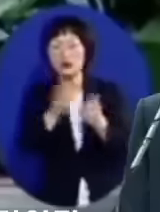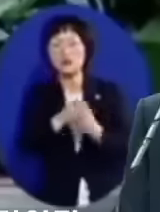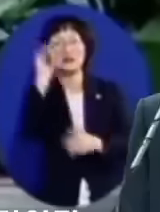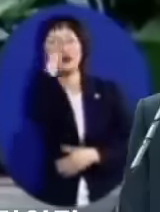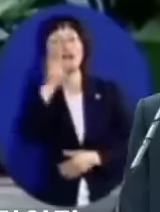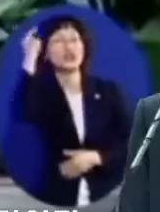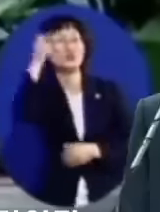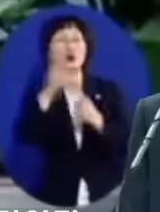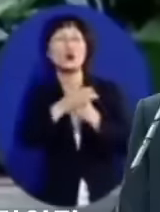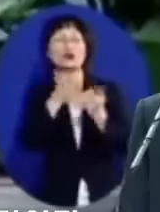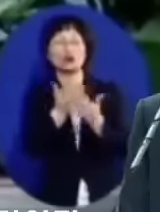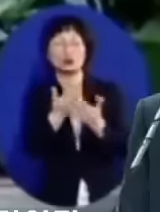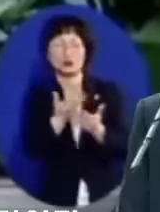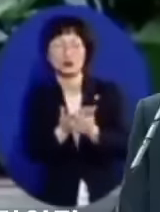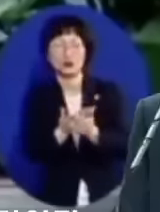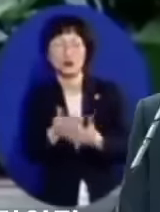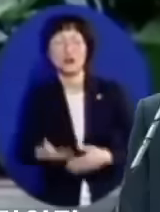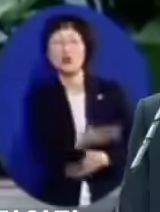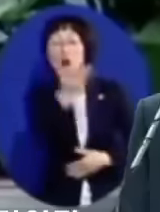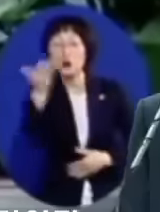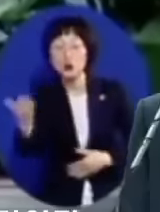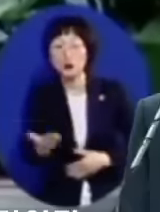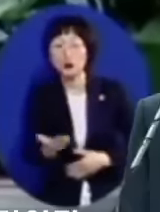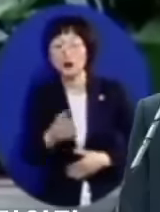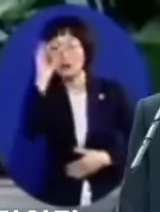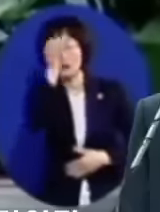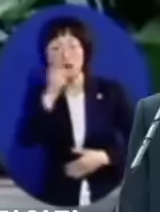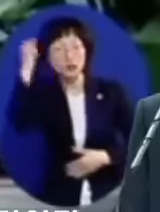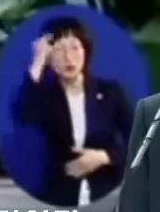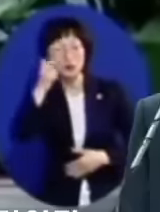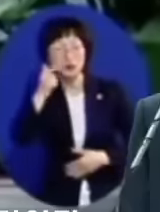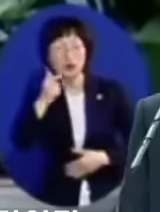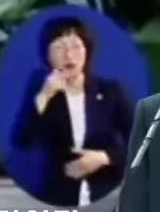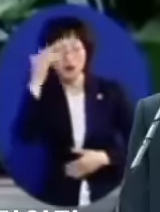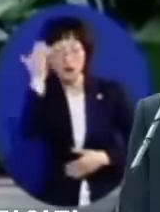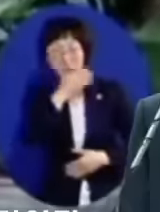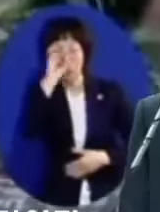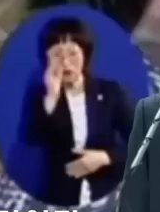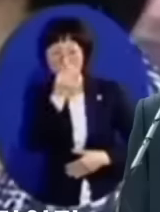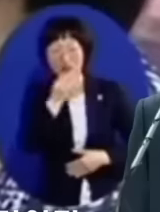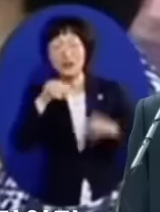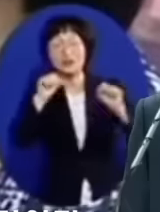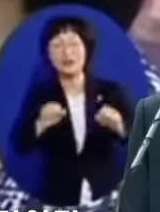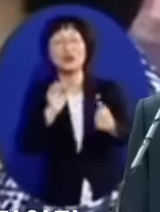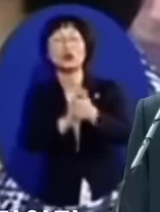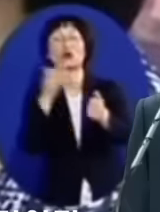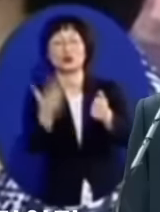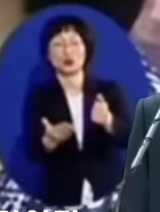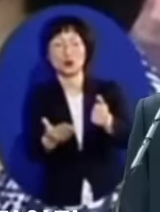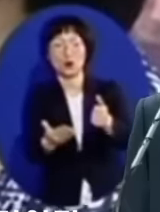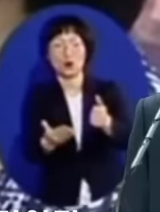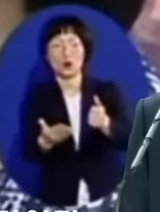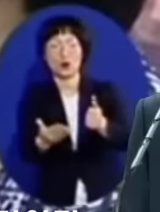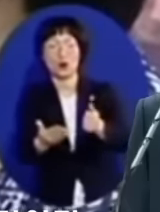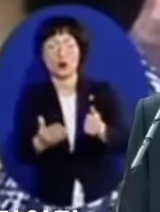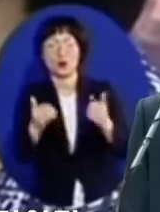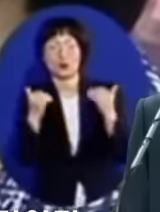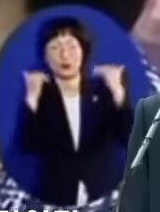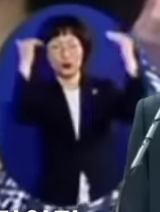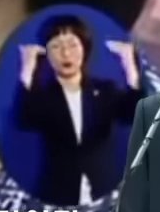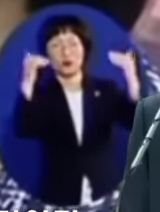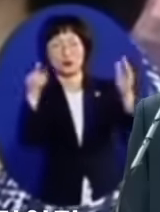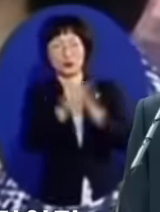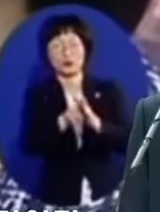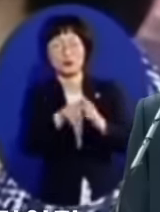여러분을 도와주셔서 성령은 거룩하고 성결하게 살 수 있도록 만들어주고 분량에 충분히 자란 성도가 되게